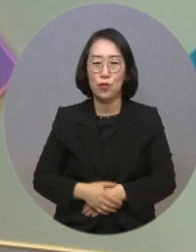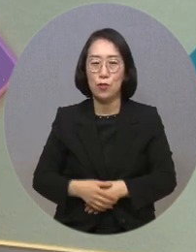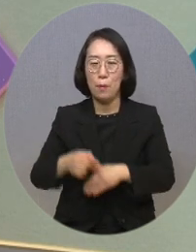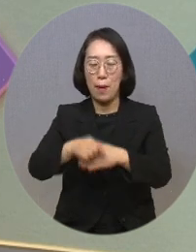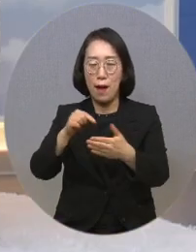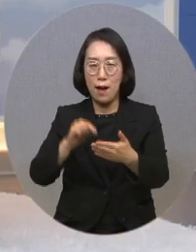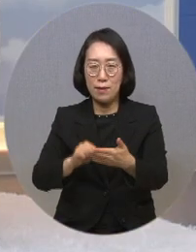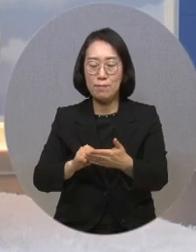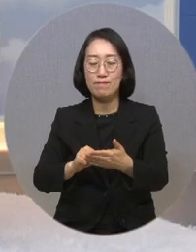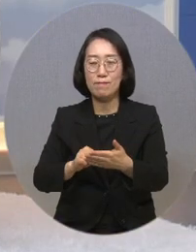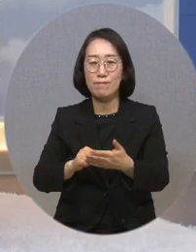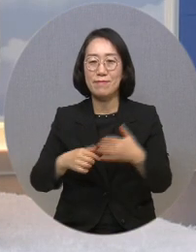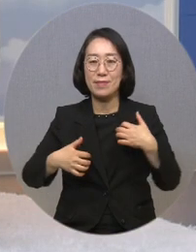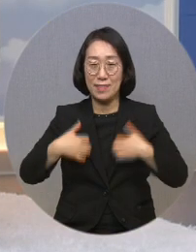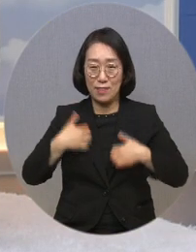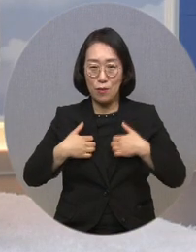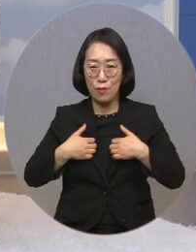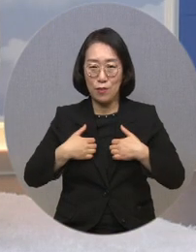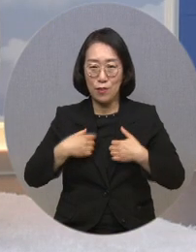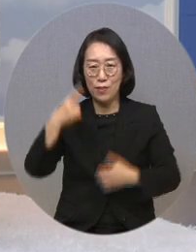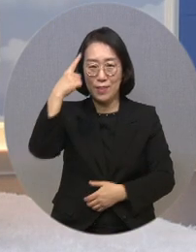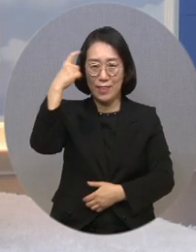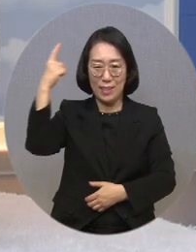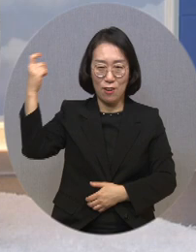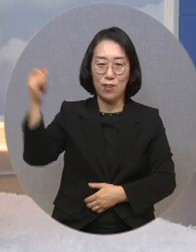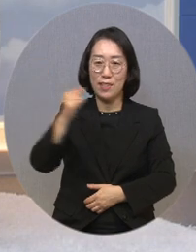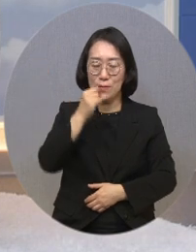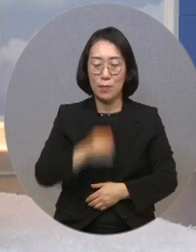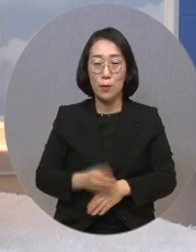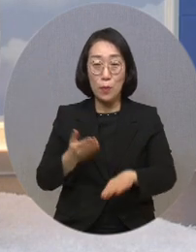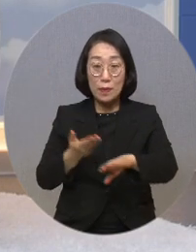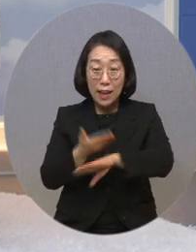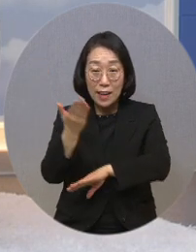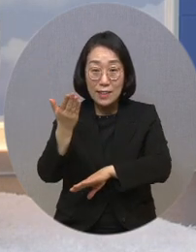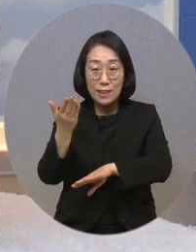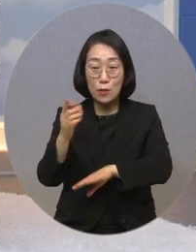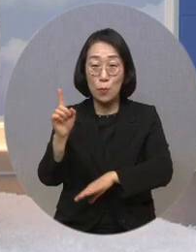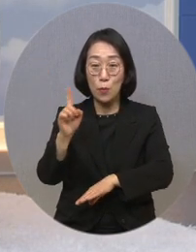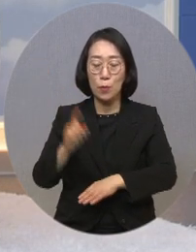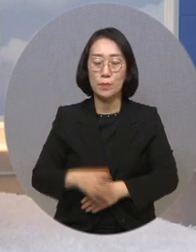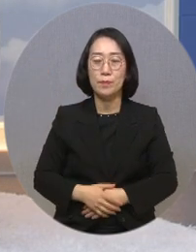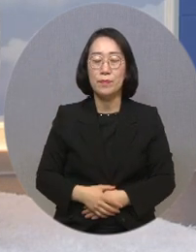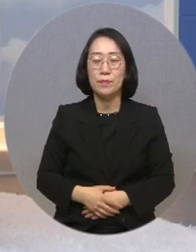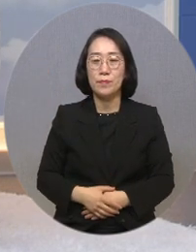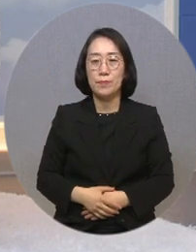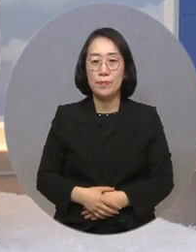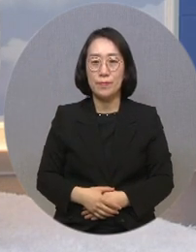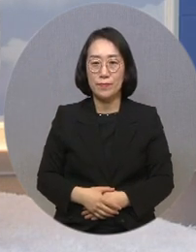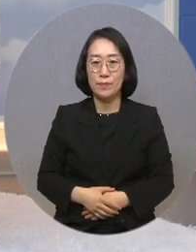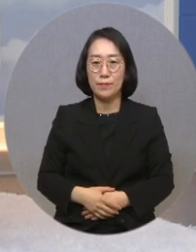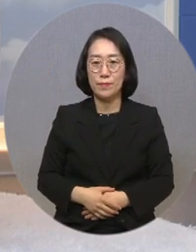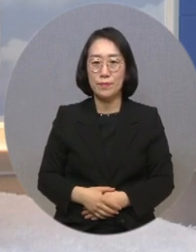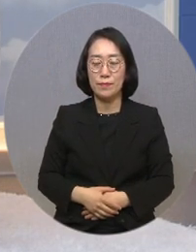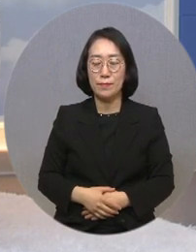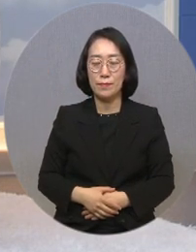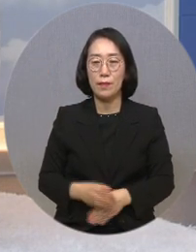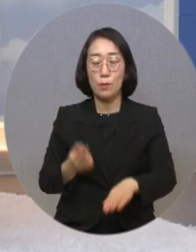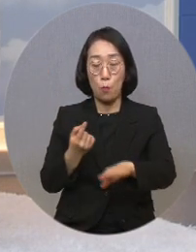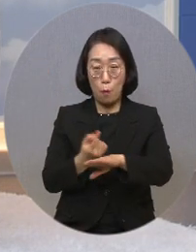뿌듯했던 그런 좋은 기억이 있습니다. 그러시네요. 네. 혹시 뭐 다른 또 보람된 일은 생각나시는 게 있으신가요? 예, 이제 그